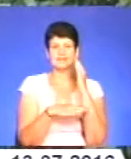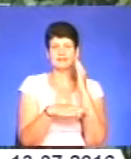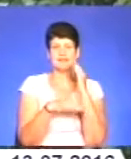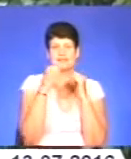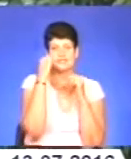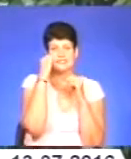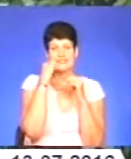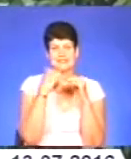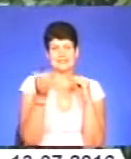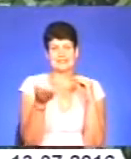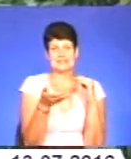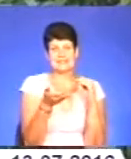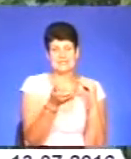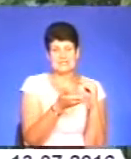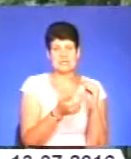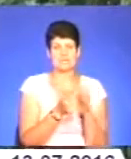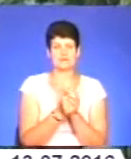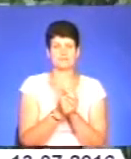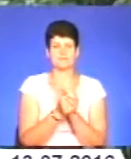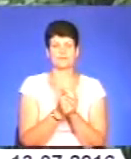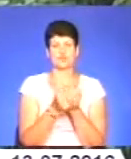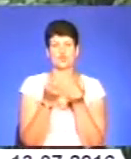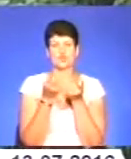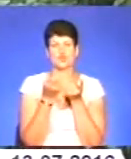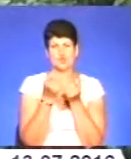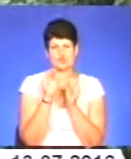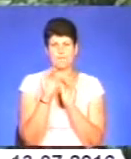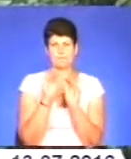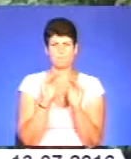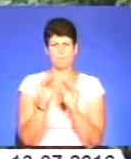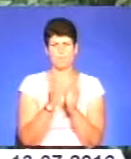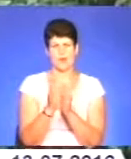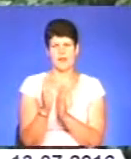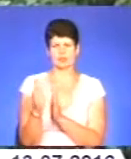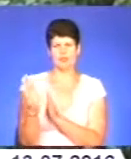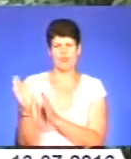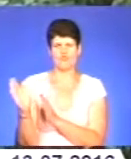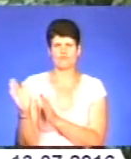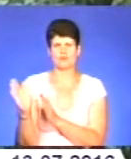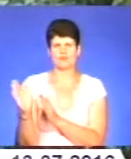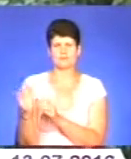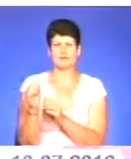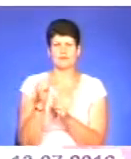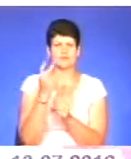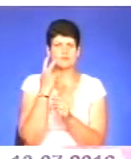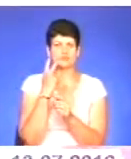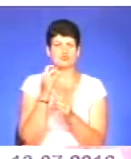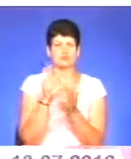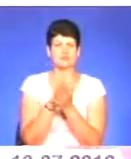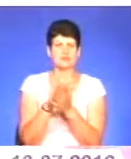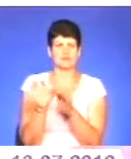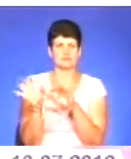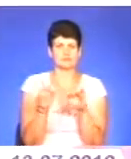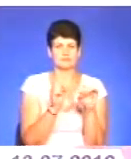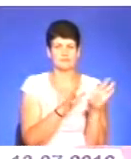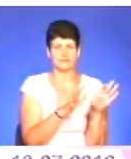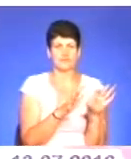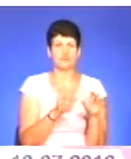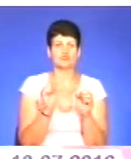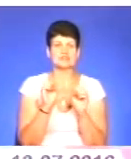стосовно облаштування і цього. І наведення порядку на кладовищах. Я за той період